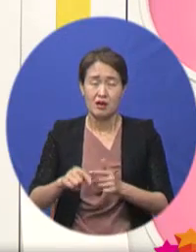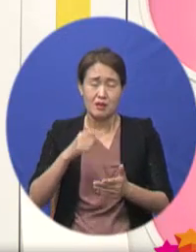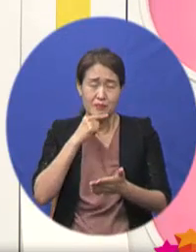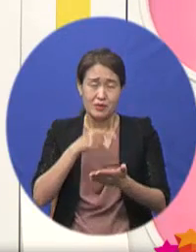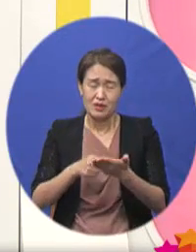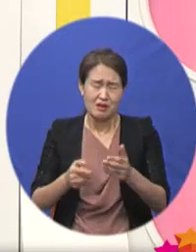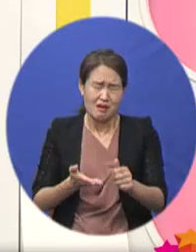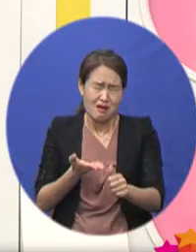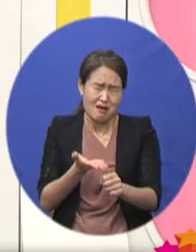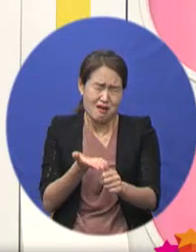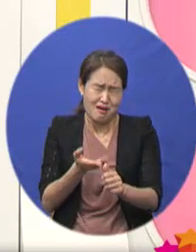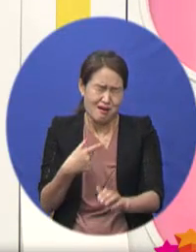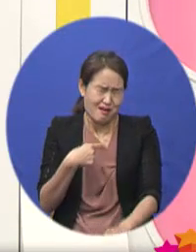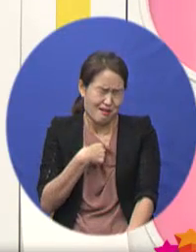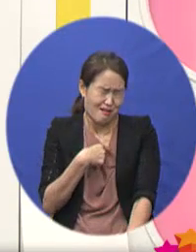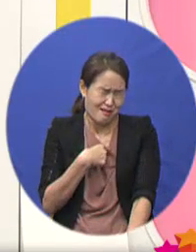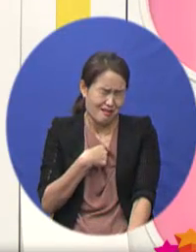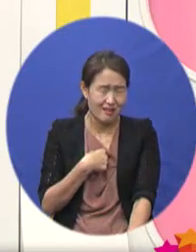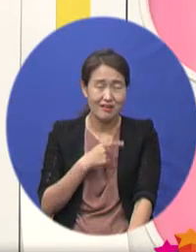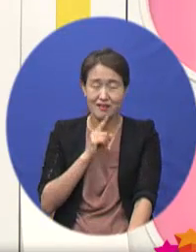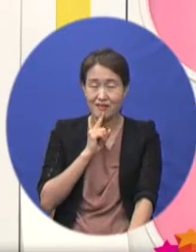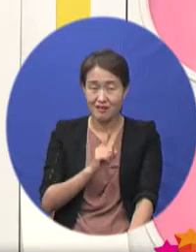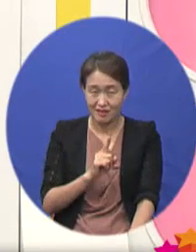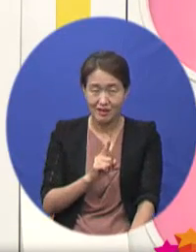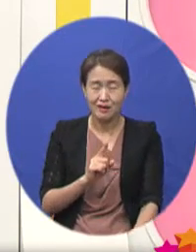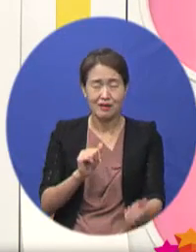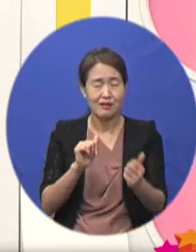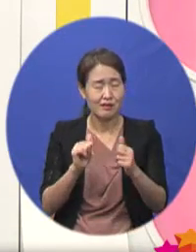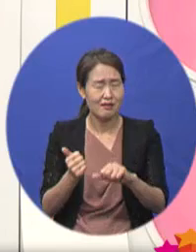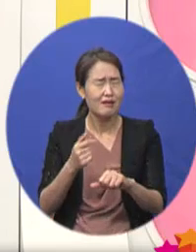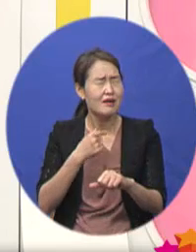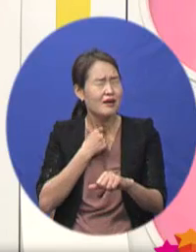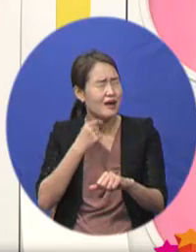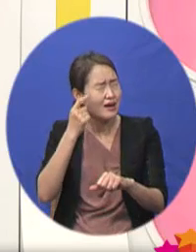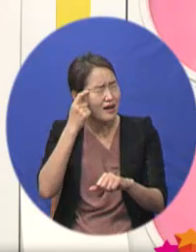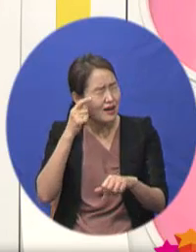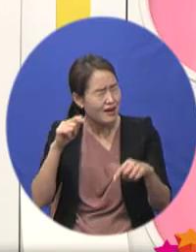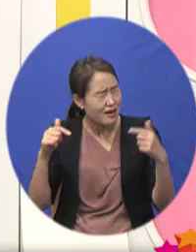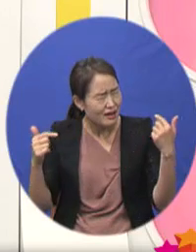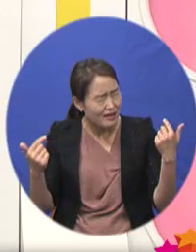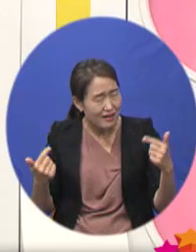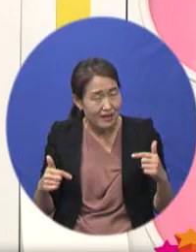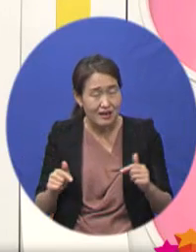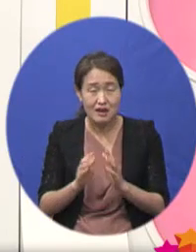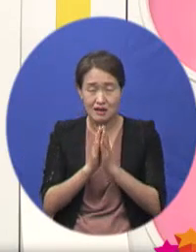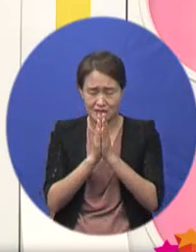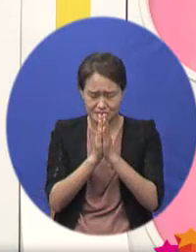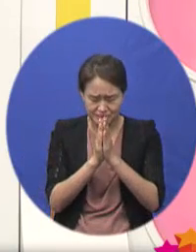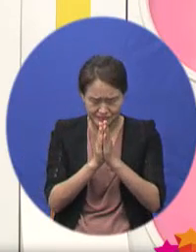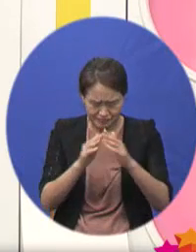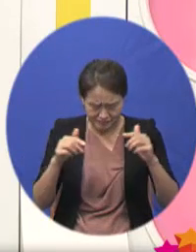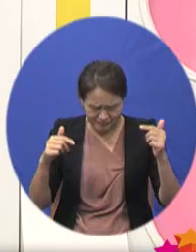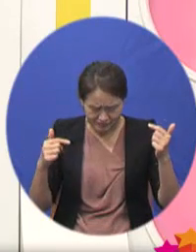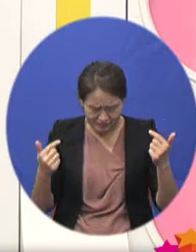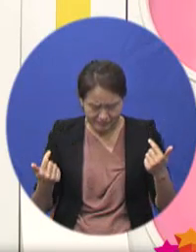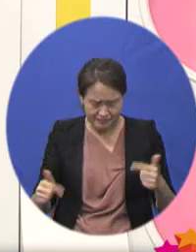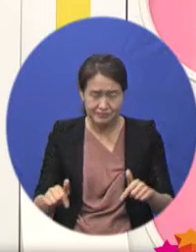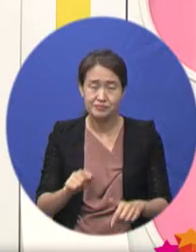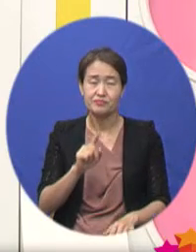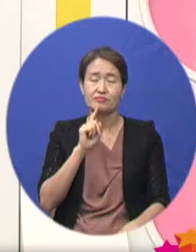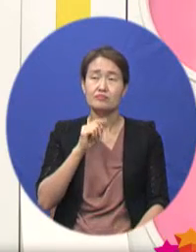안 드리고 생각하시지 않고 이게 가시려고 그 마음을 항상 먹고 계셨어요. 항상 기도하셨어요, 어머니가. 예, 예.